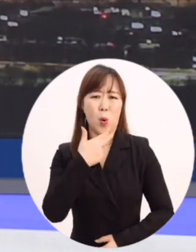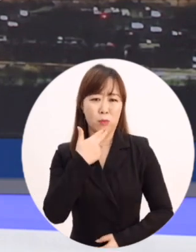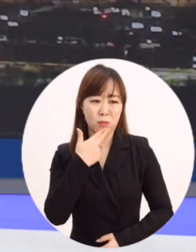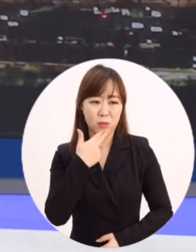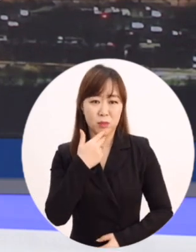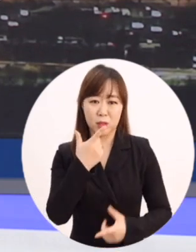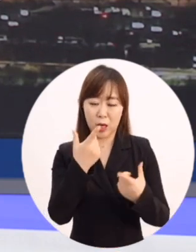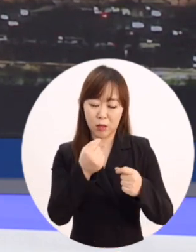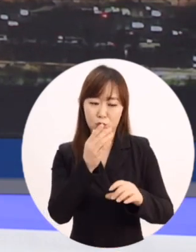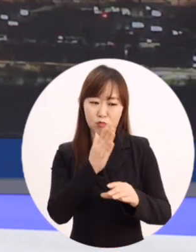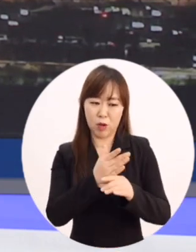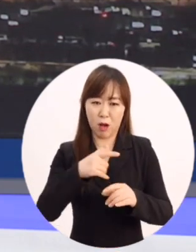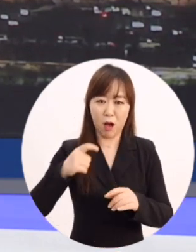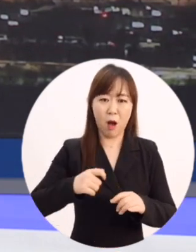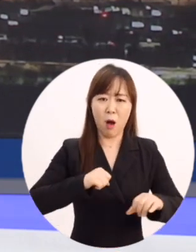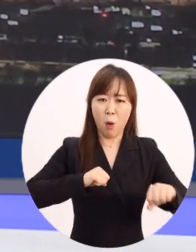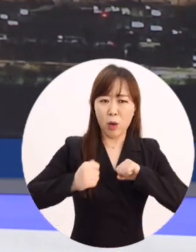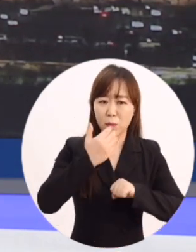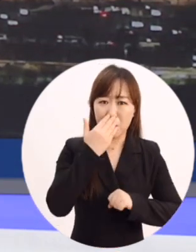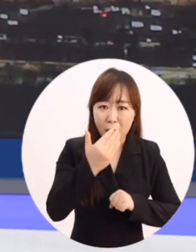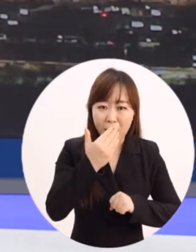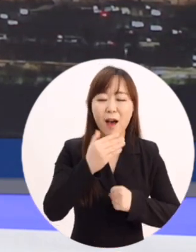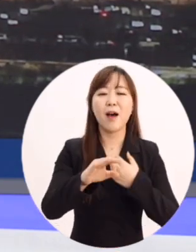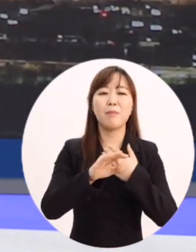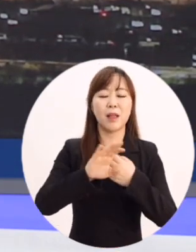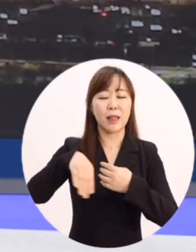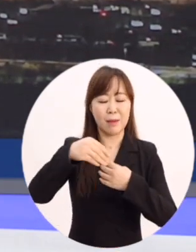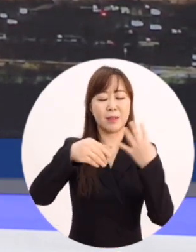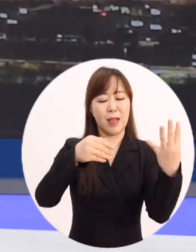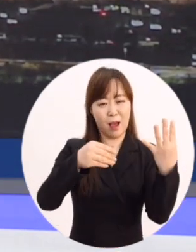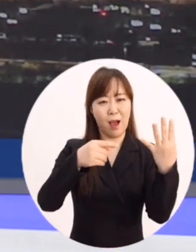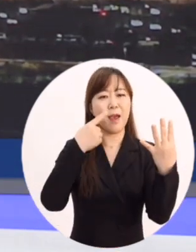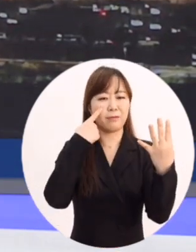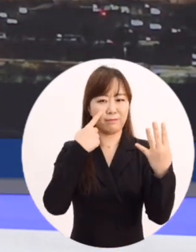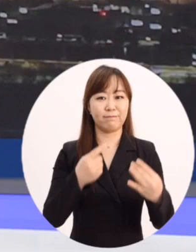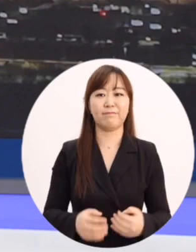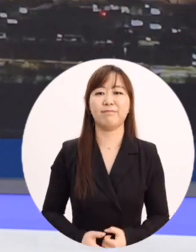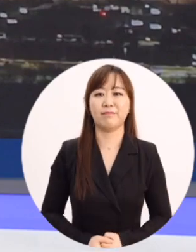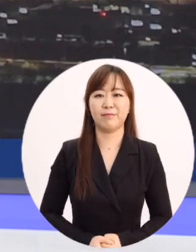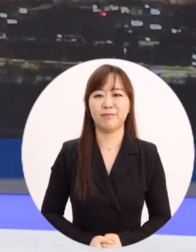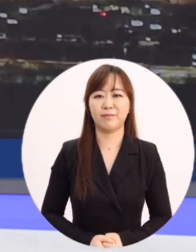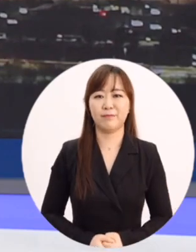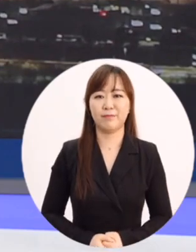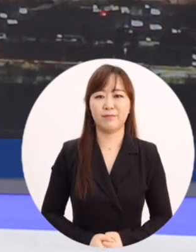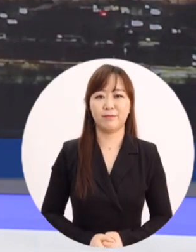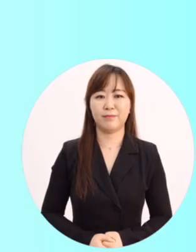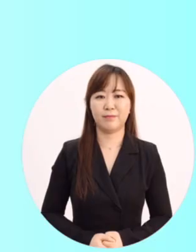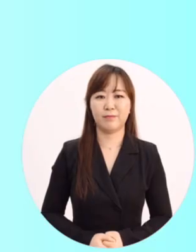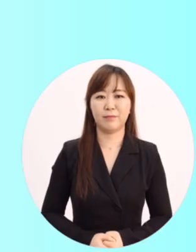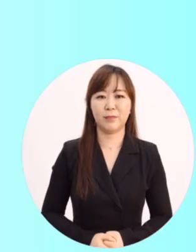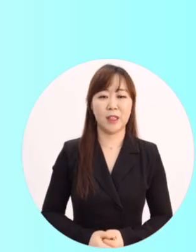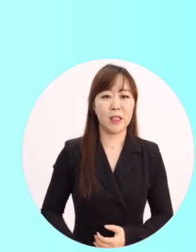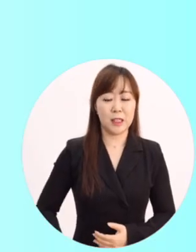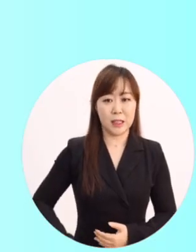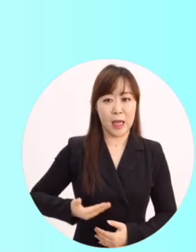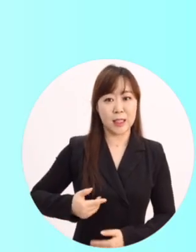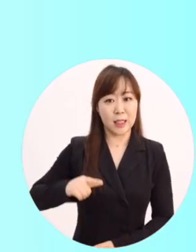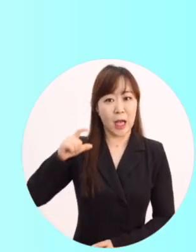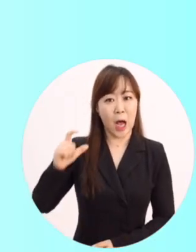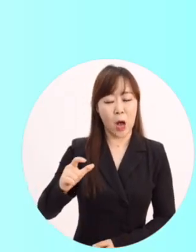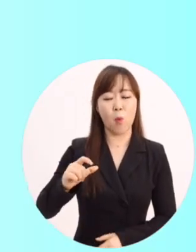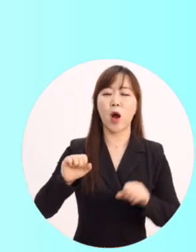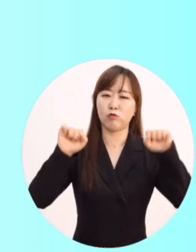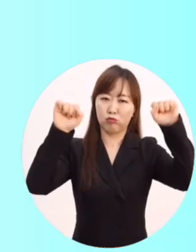불쾌감 없이 중간 강도 활동이 가능하면 다음 단계로 진행합니다. 상지 강화